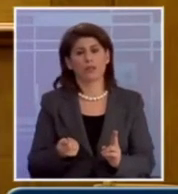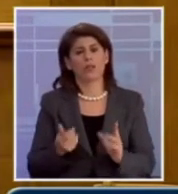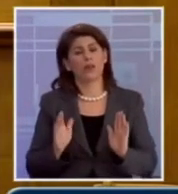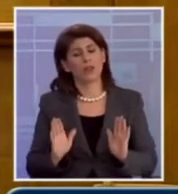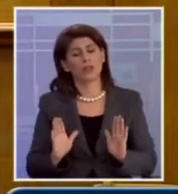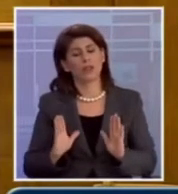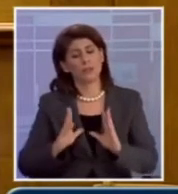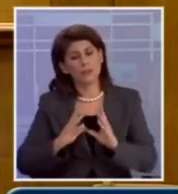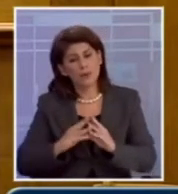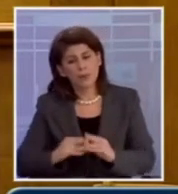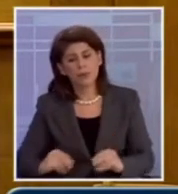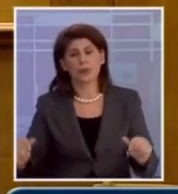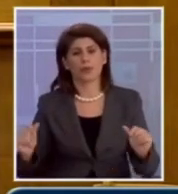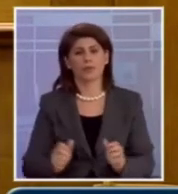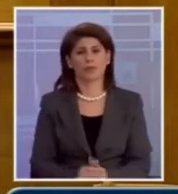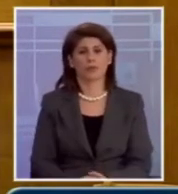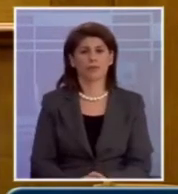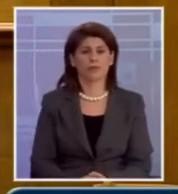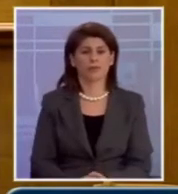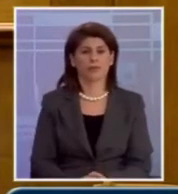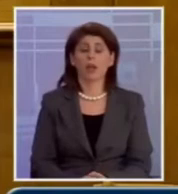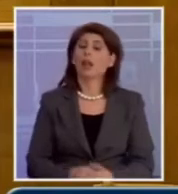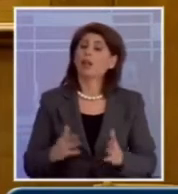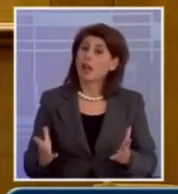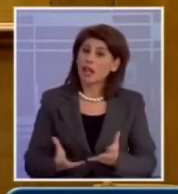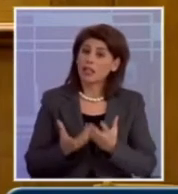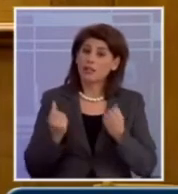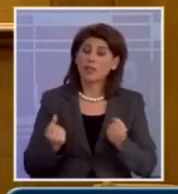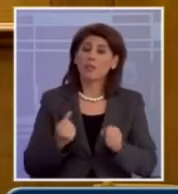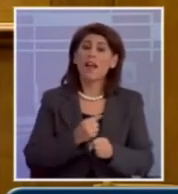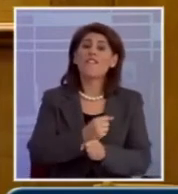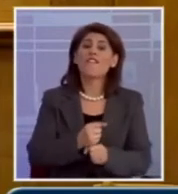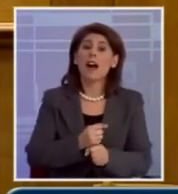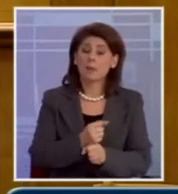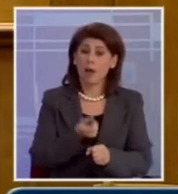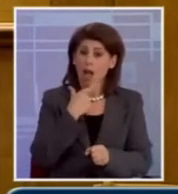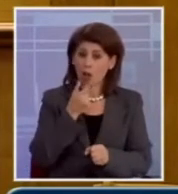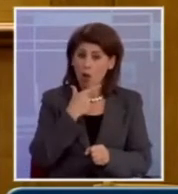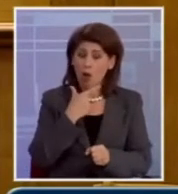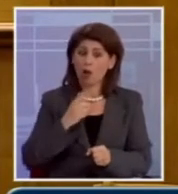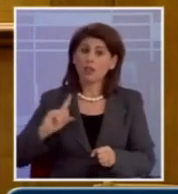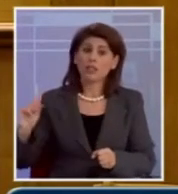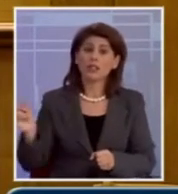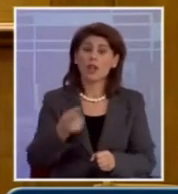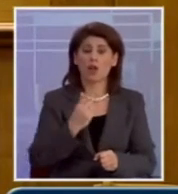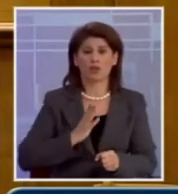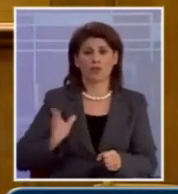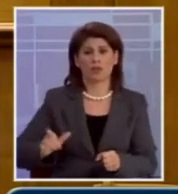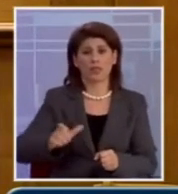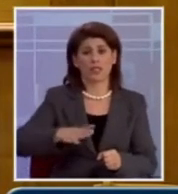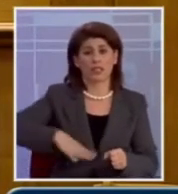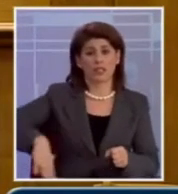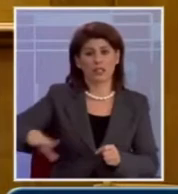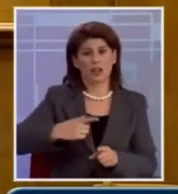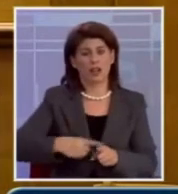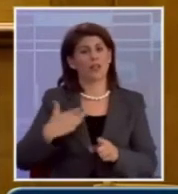να τα εξαλείψουμε και να εξασφαλίζουμε φάρμακο σε όλους τους πολίτες αυτής της χώρας